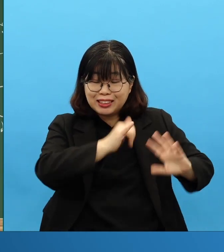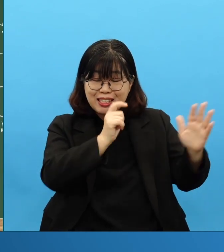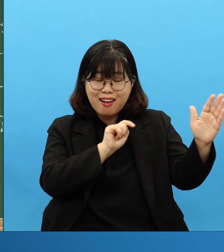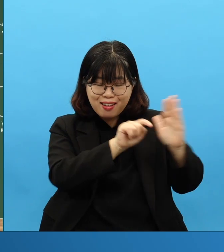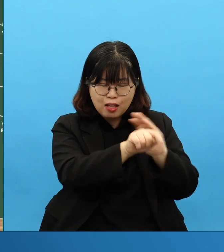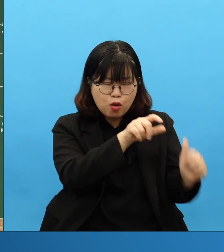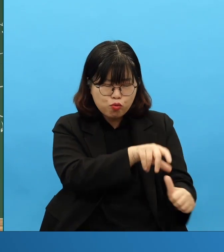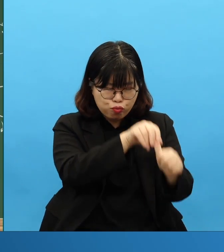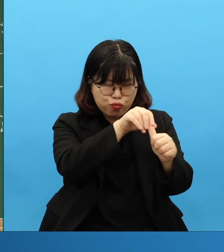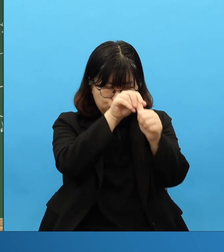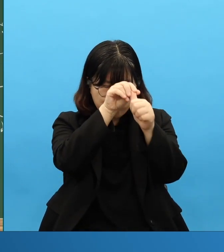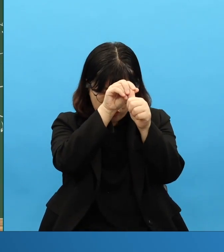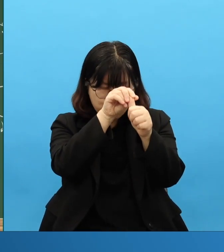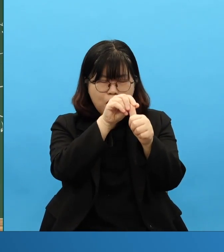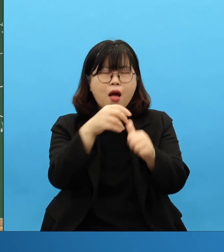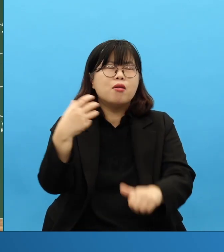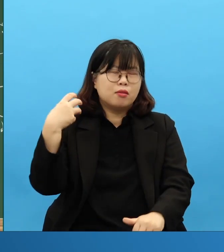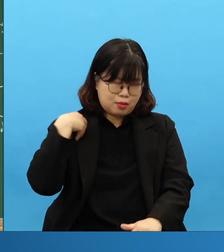해